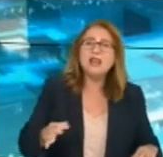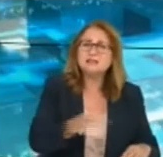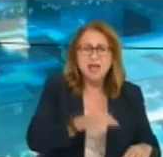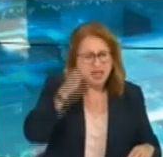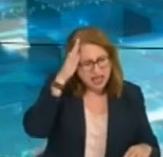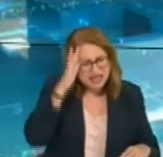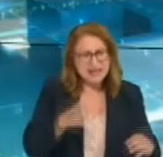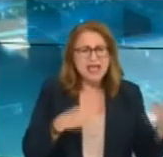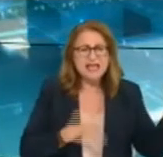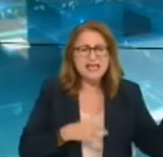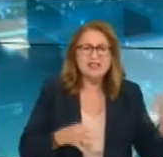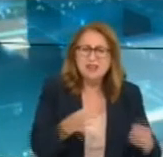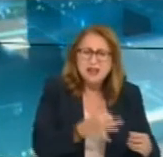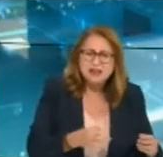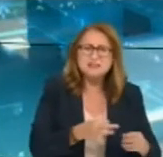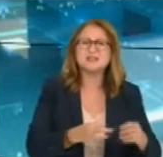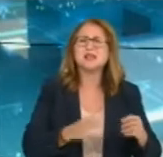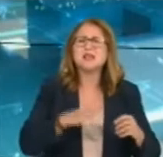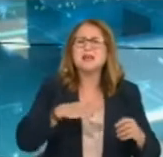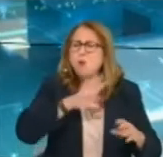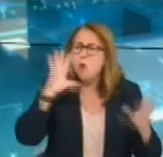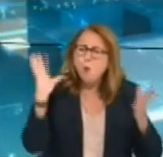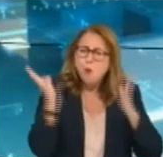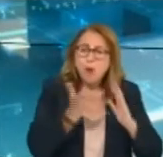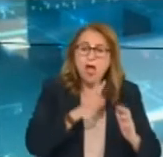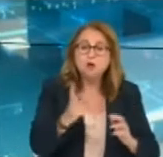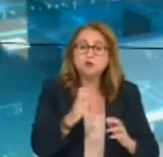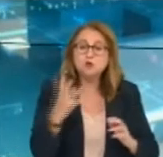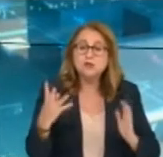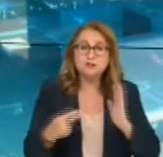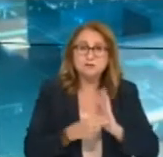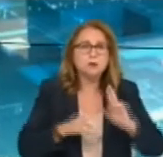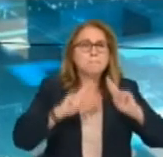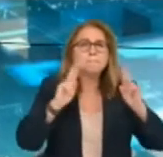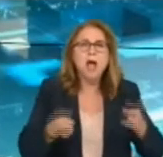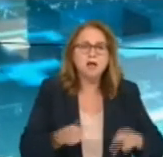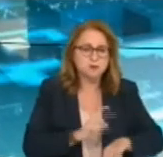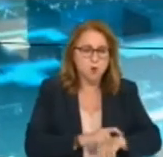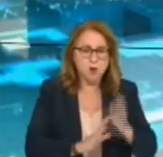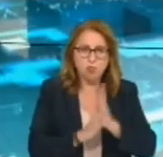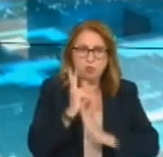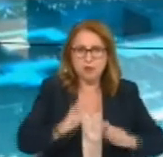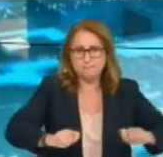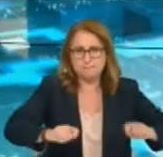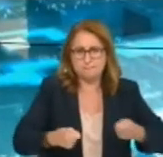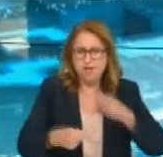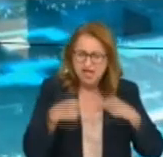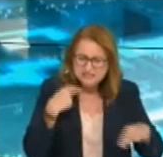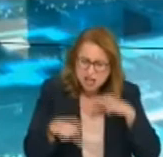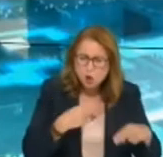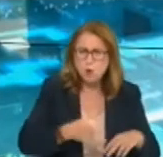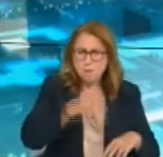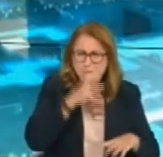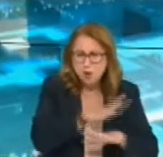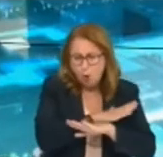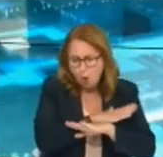Κύθυρα έως τις 24 Αυγούστου. Άρα, στις επιδημιολογικά επιβαρημένες περιοχές, στις οποίες ισχύει τόσο περιορισμός